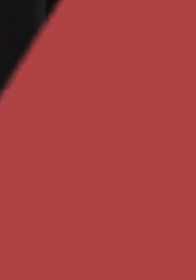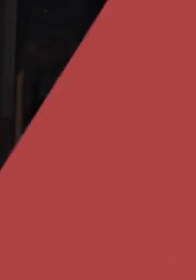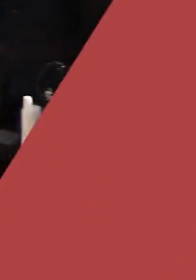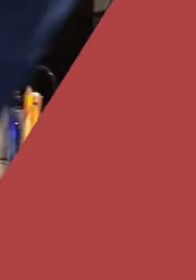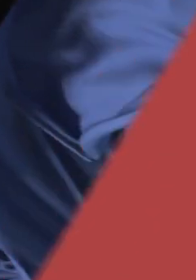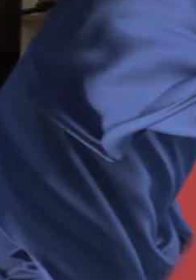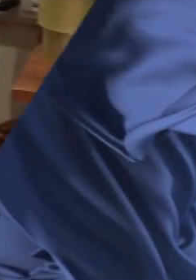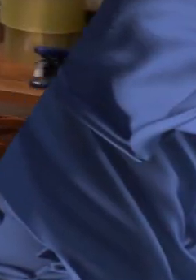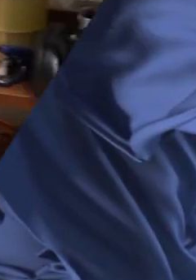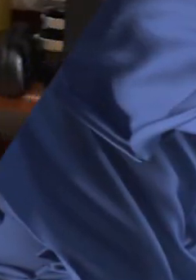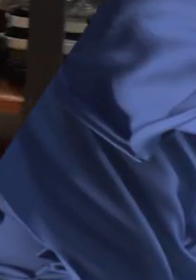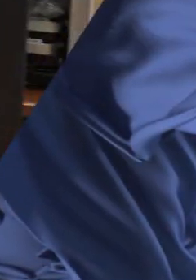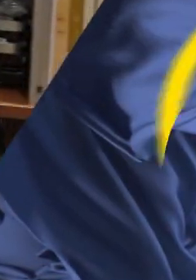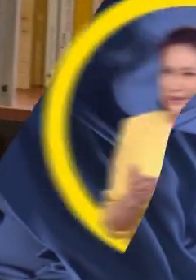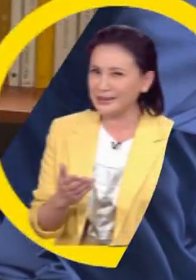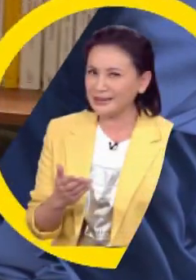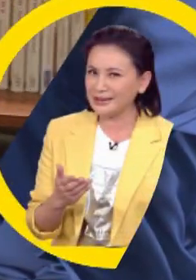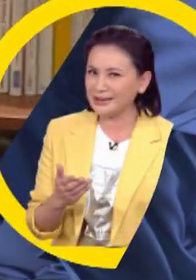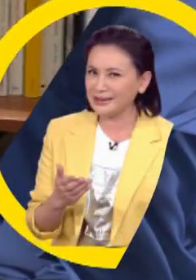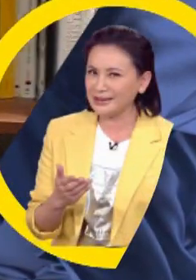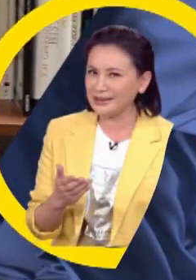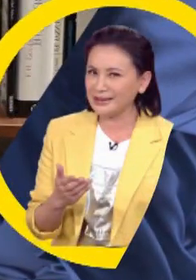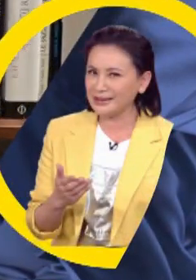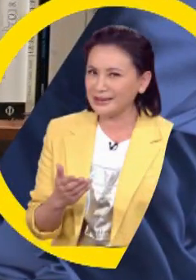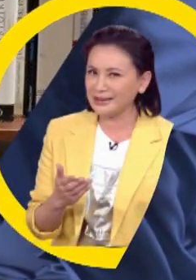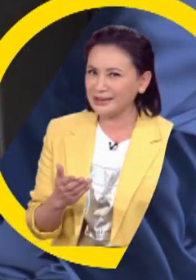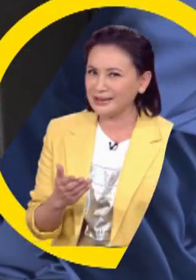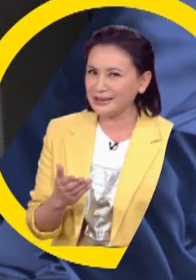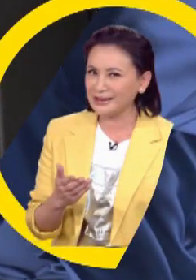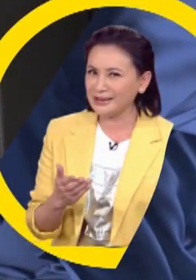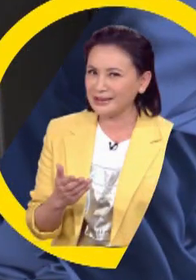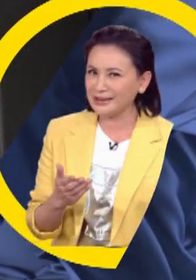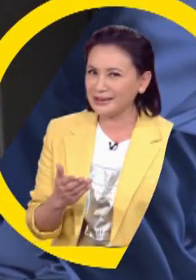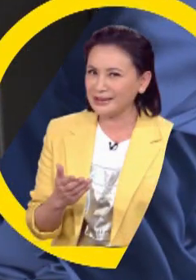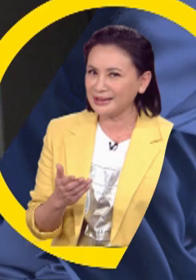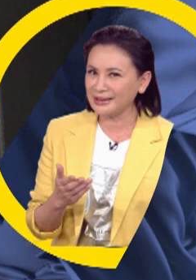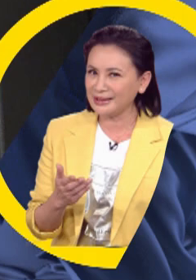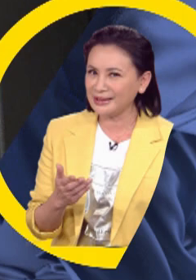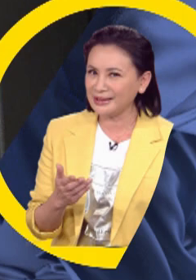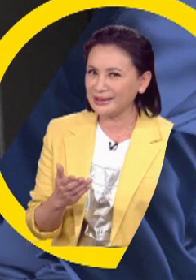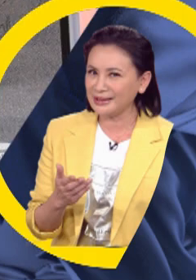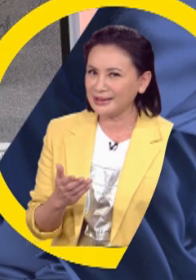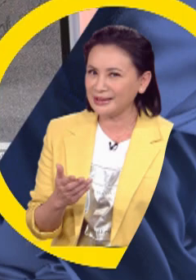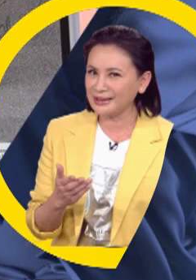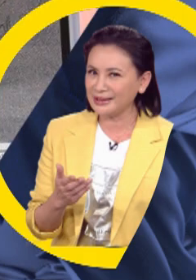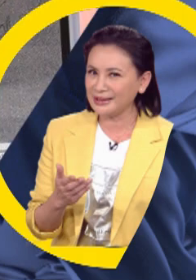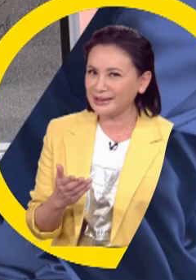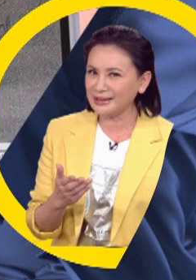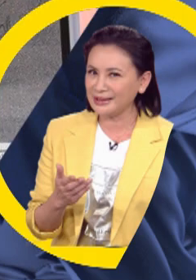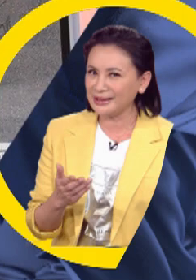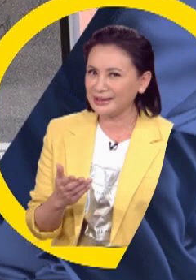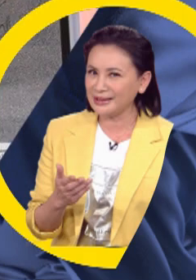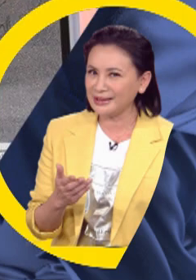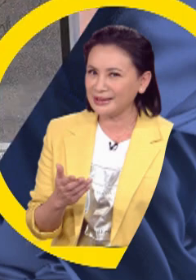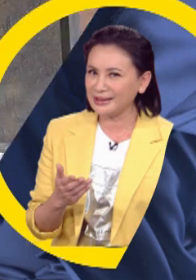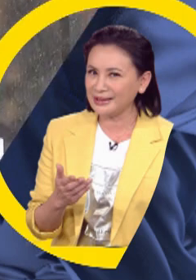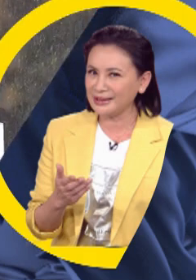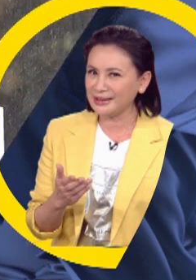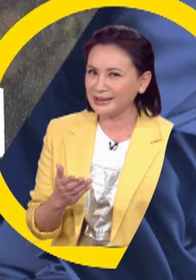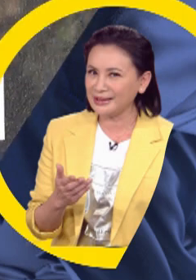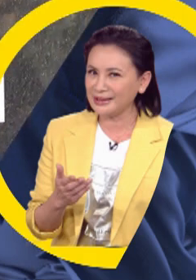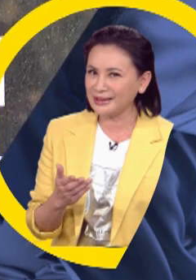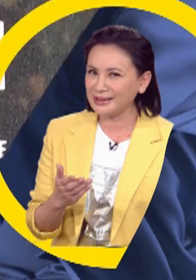在台湾拍片，我觉得是很幸运的一个经验呢、啊。第一个，台湾是最有民主 的地方